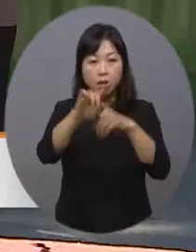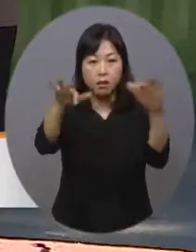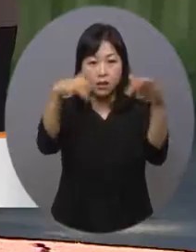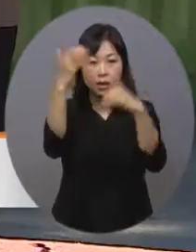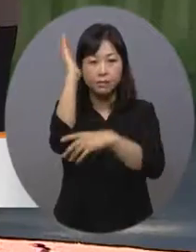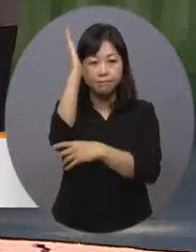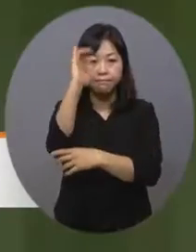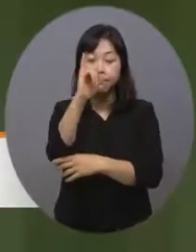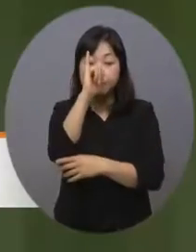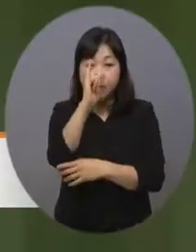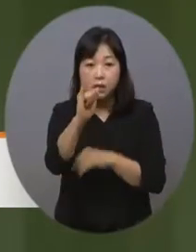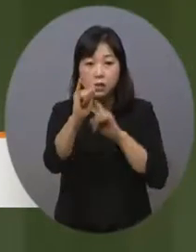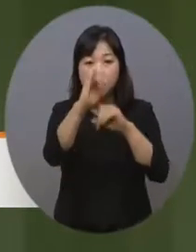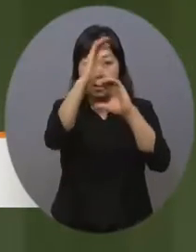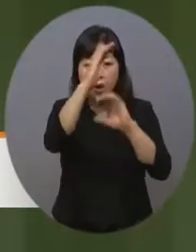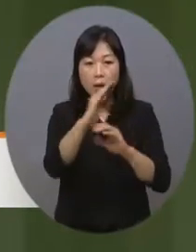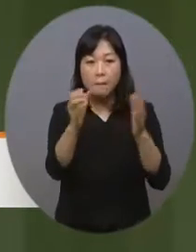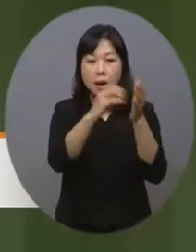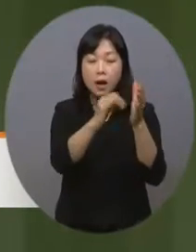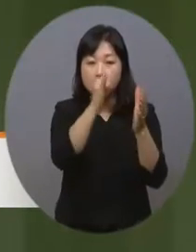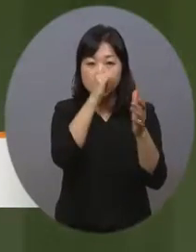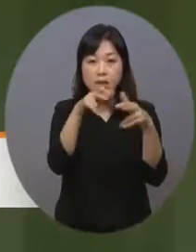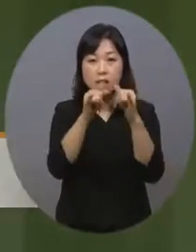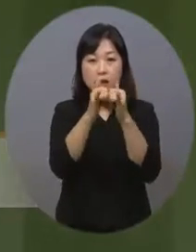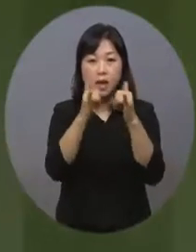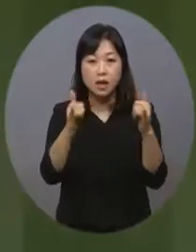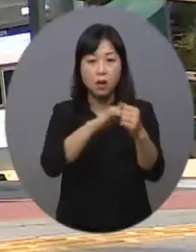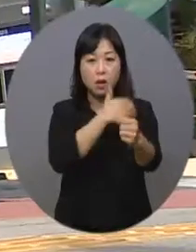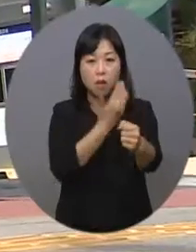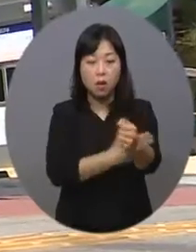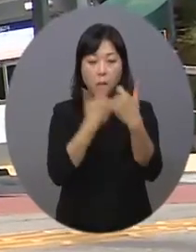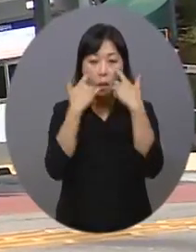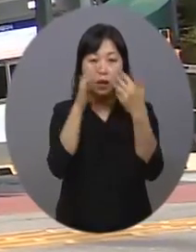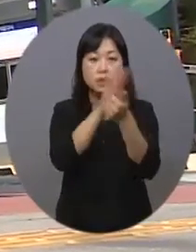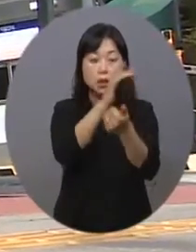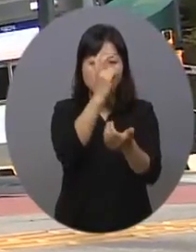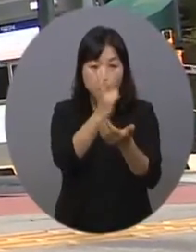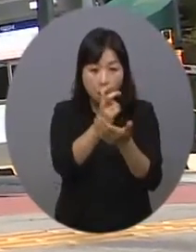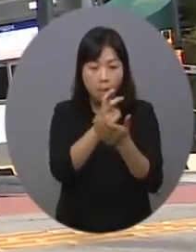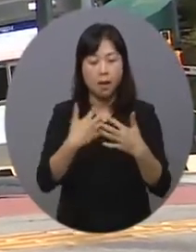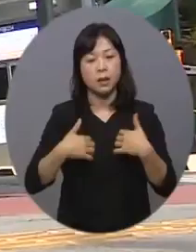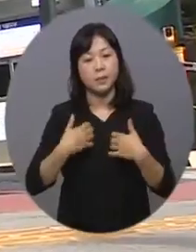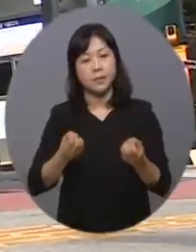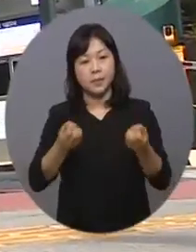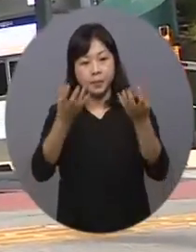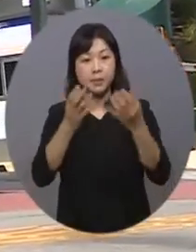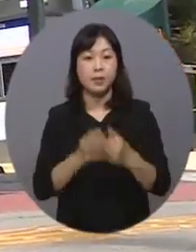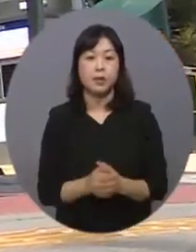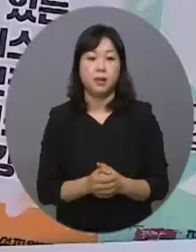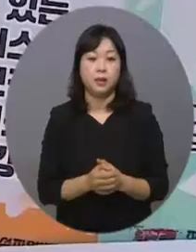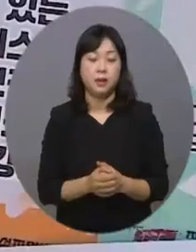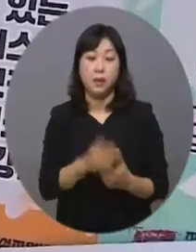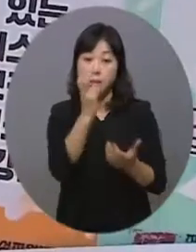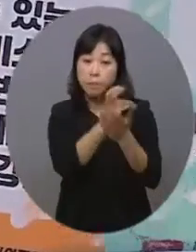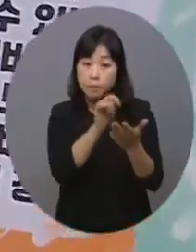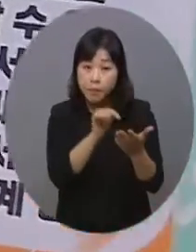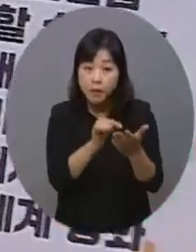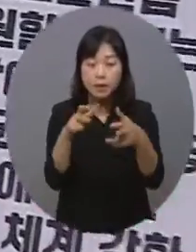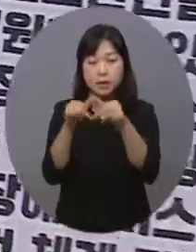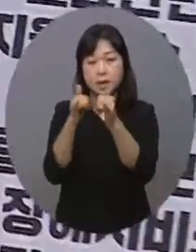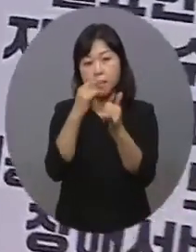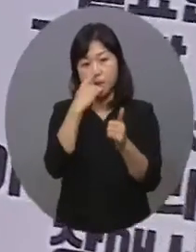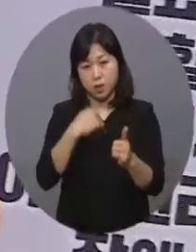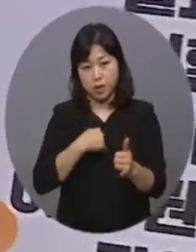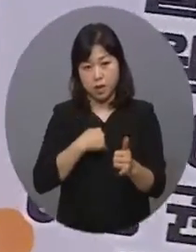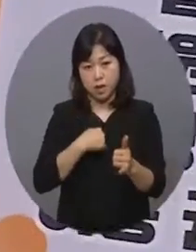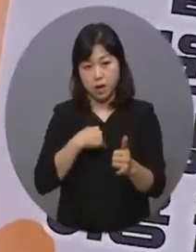장애인 권리보장법 발의에 환영 의사를 드러냈습니다. 새롭게 발의된 장애인 권리보장법은 장애인 당사자의